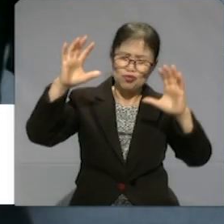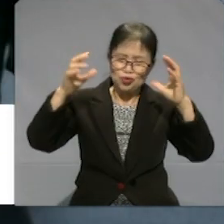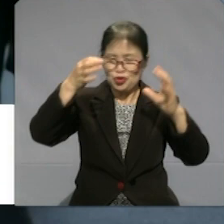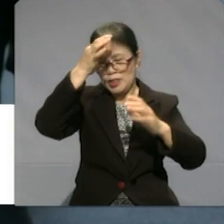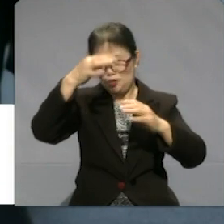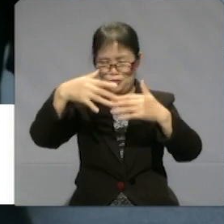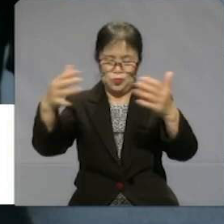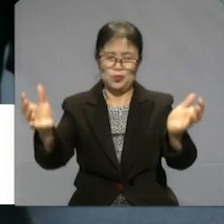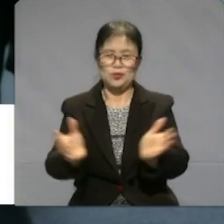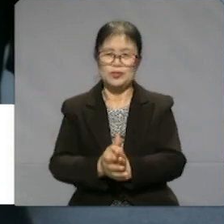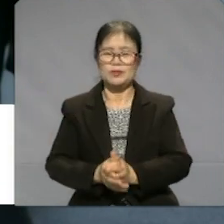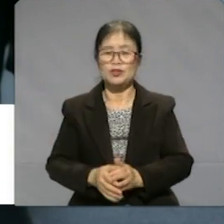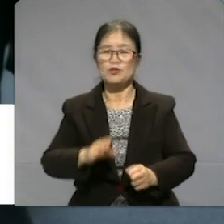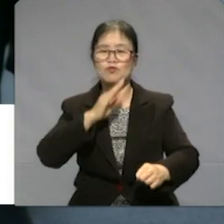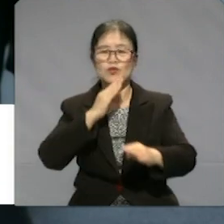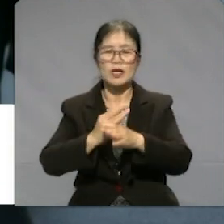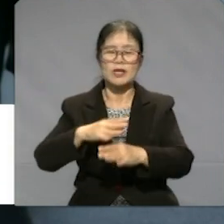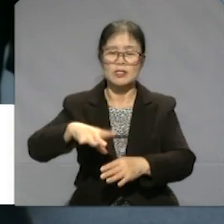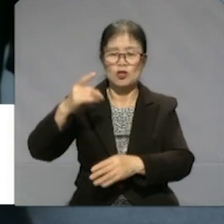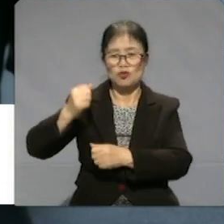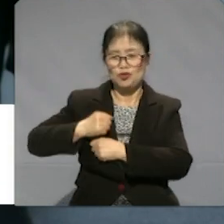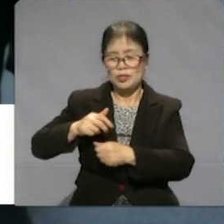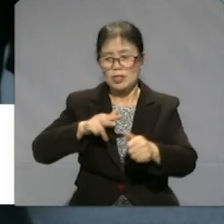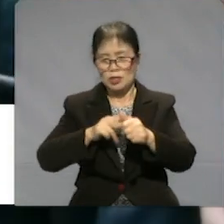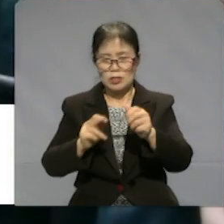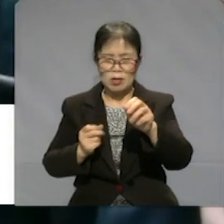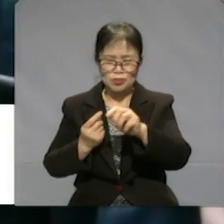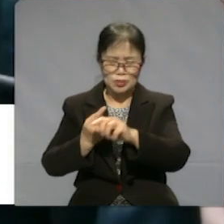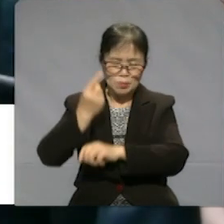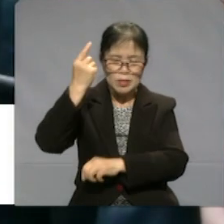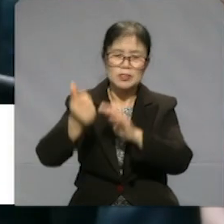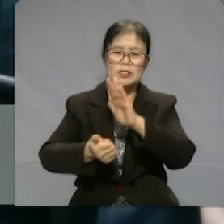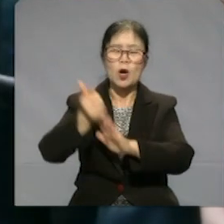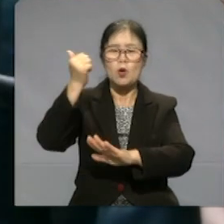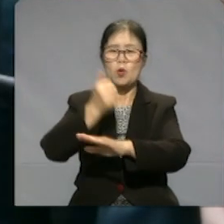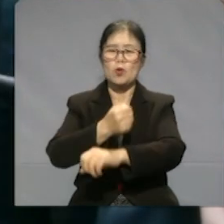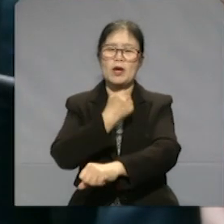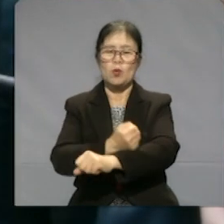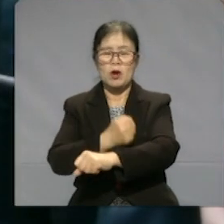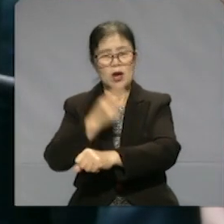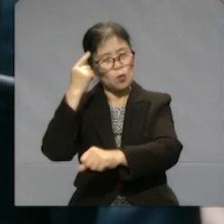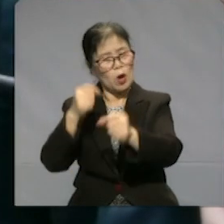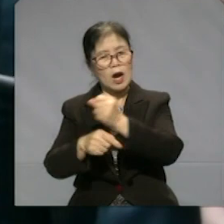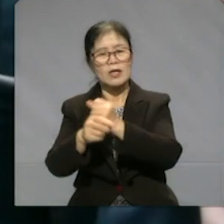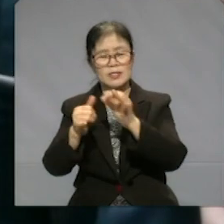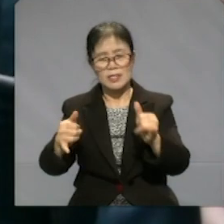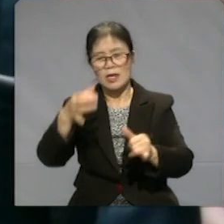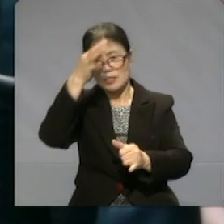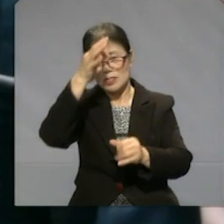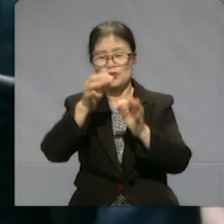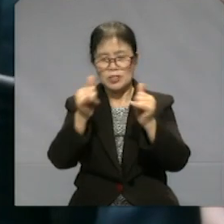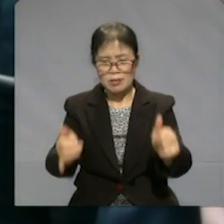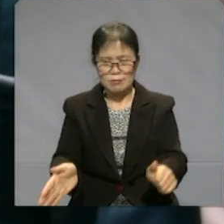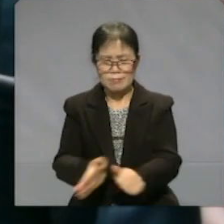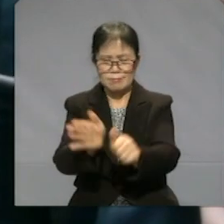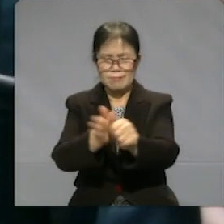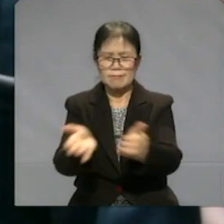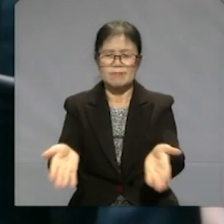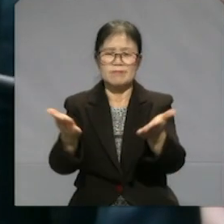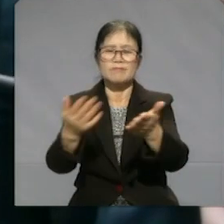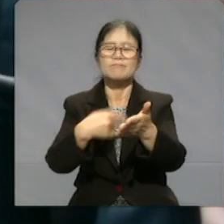국가항공우주기술총국. 북한의 첫 군사정찰 위성 발사 성공에 공헌한 과학자와 기술자들을 격려하기